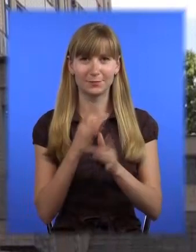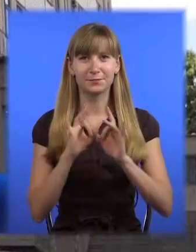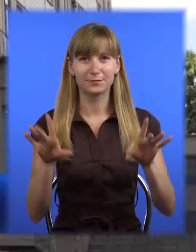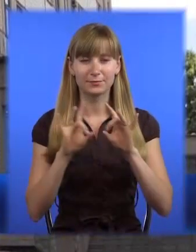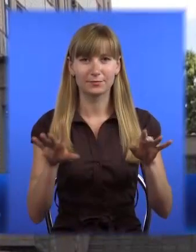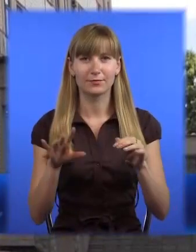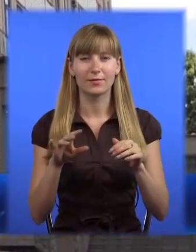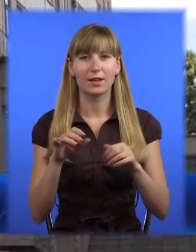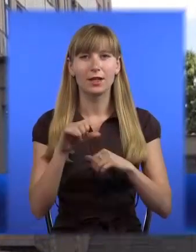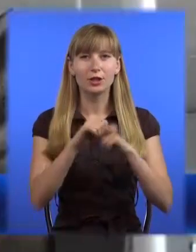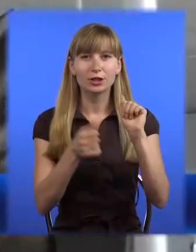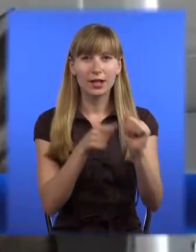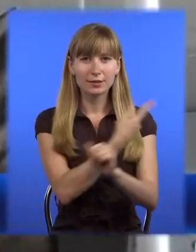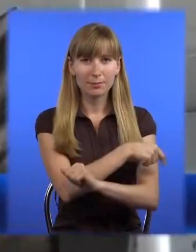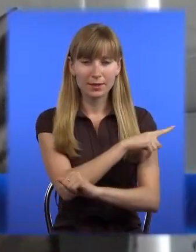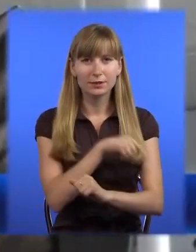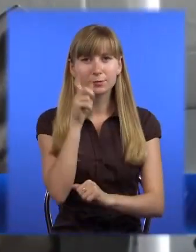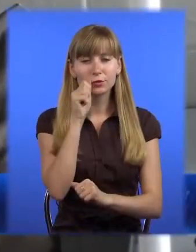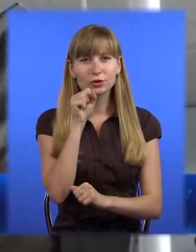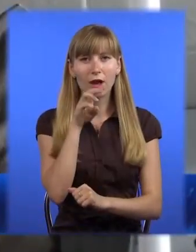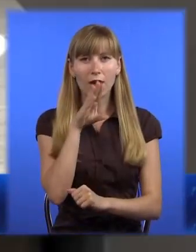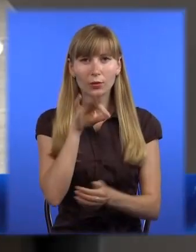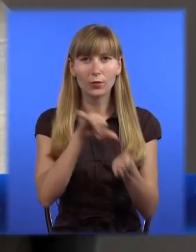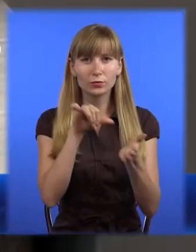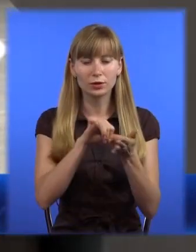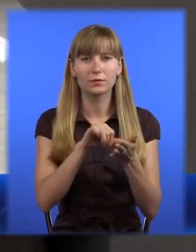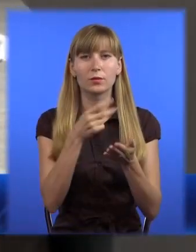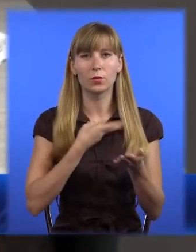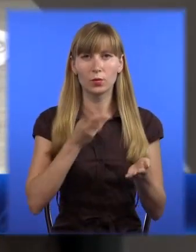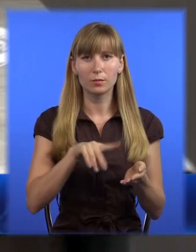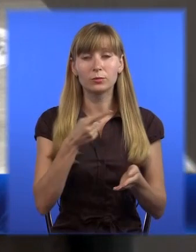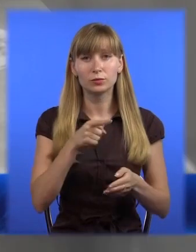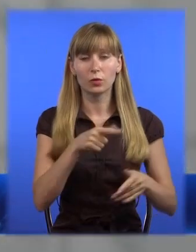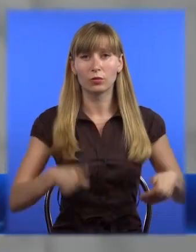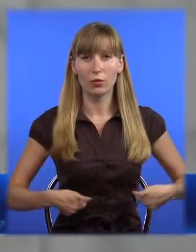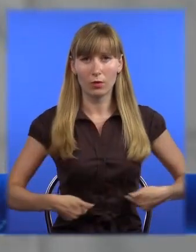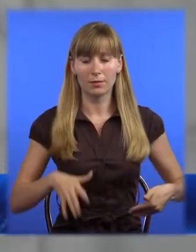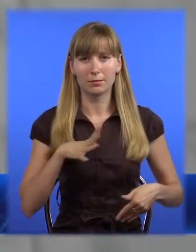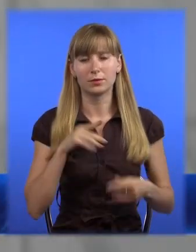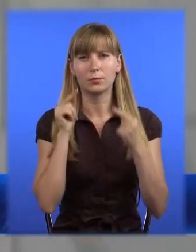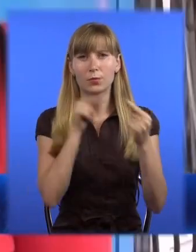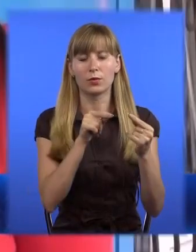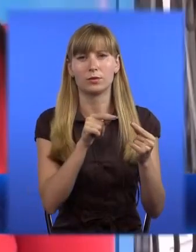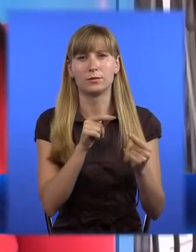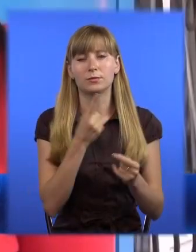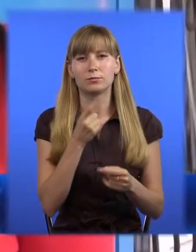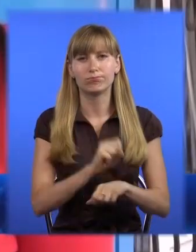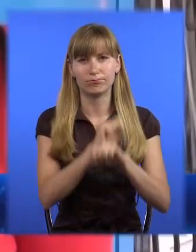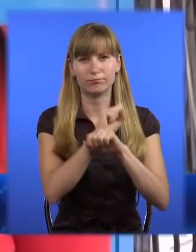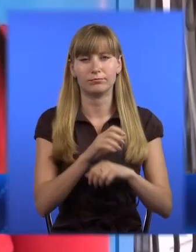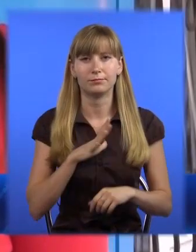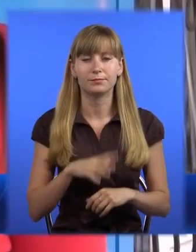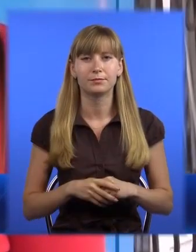Сьогодні у випуску. У 16-й міській лікарні помер атовець, який влаштовував голодування через нестачу ліків. Тіло